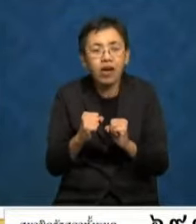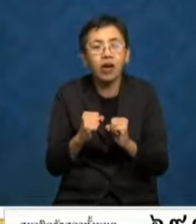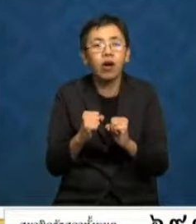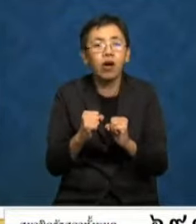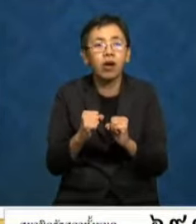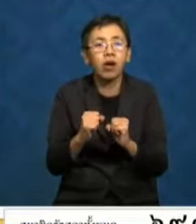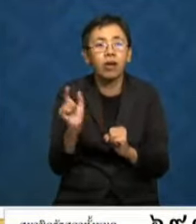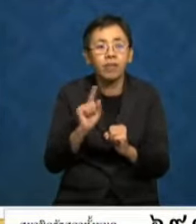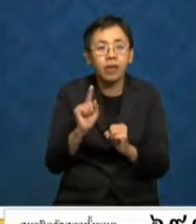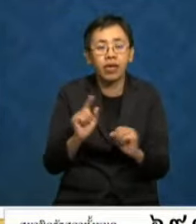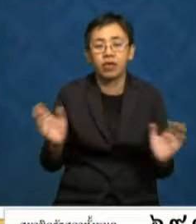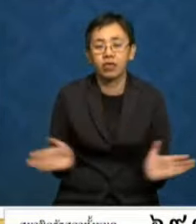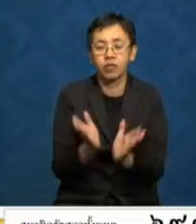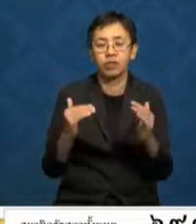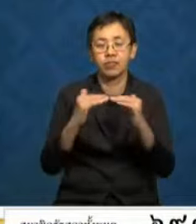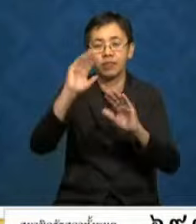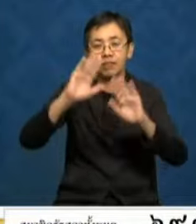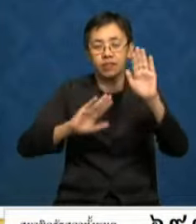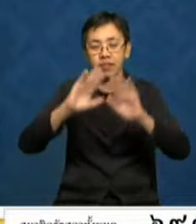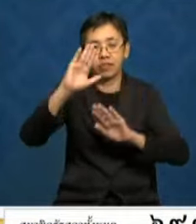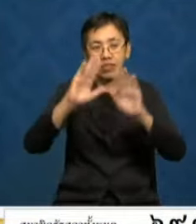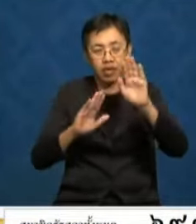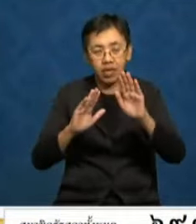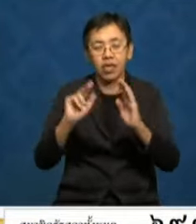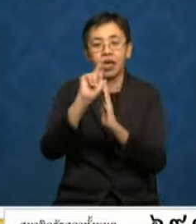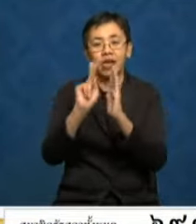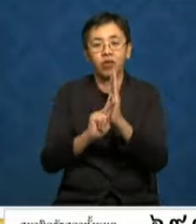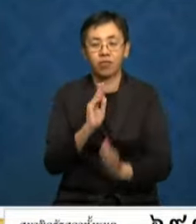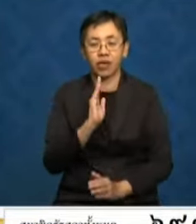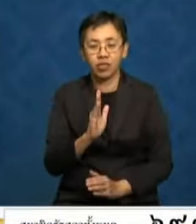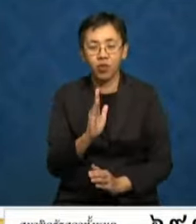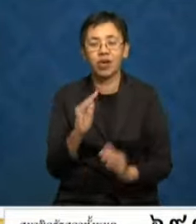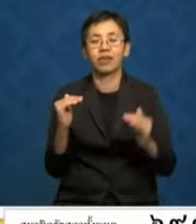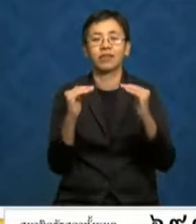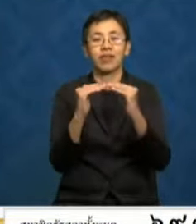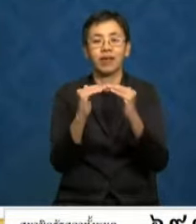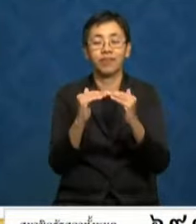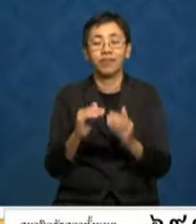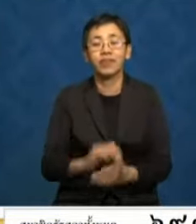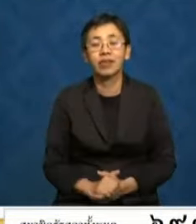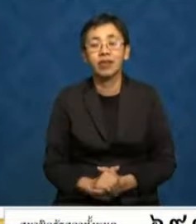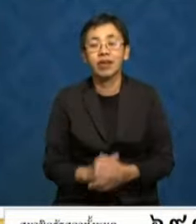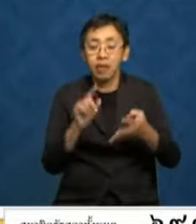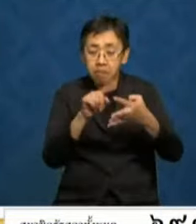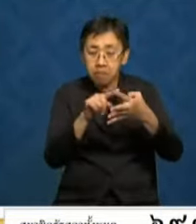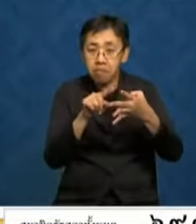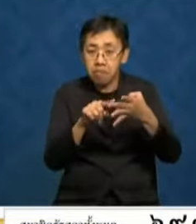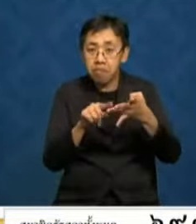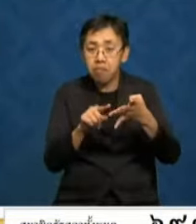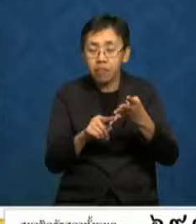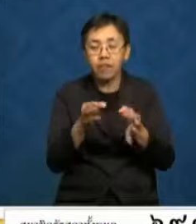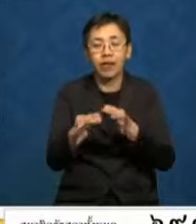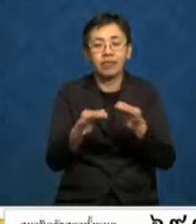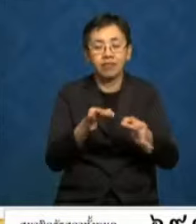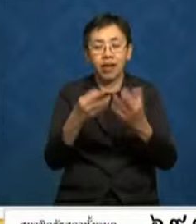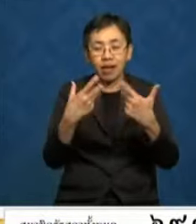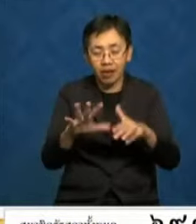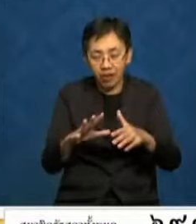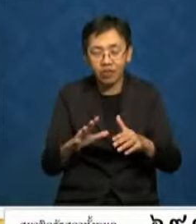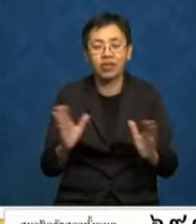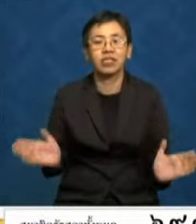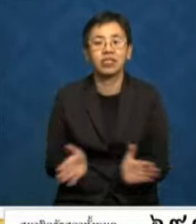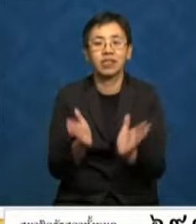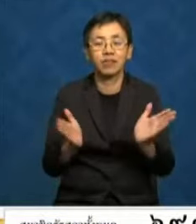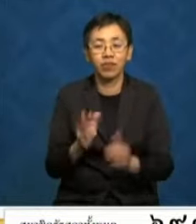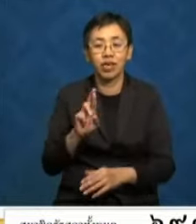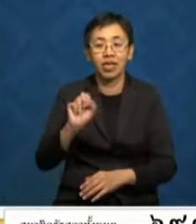อเส้นทางที่เสริมสร้างประชาธิปไตยนะครับแล้วก็หลักนิติธรรมของสังคมไทยด้วยเหตุผลที่กล่าวมาผมจึงขอสนับสนุนให้สมาชิกรัฐส